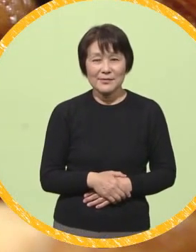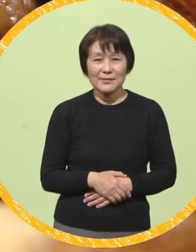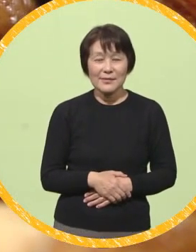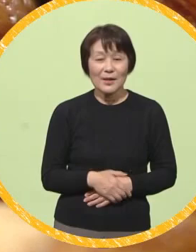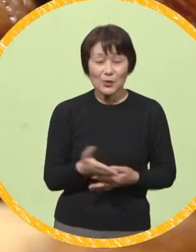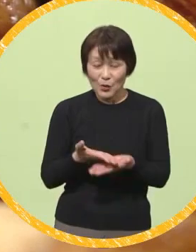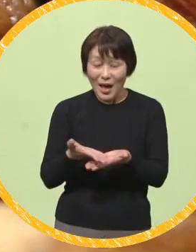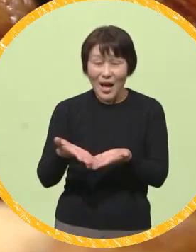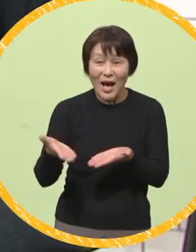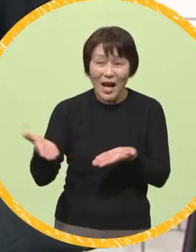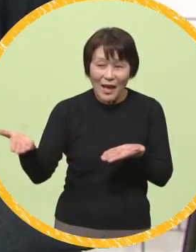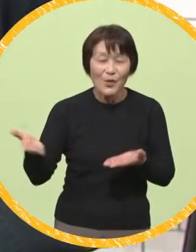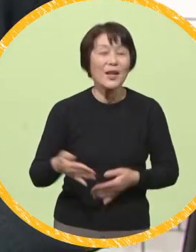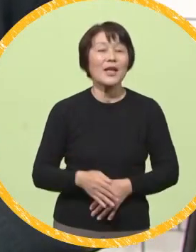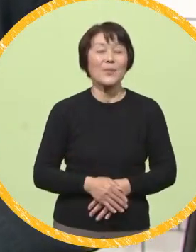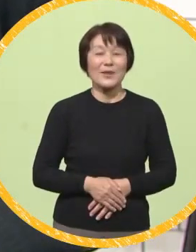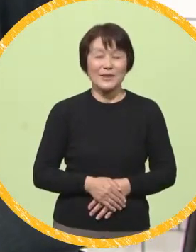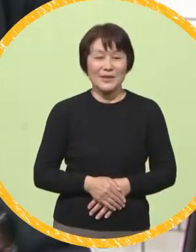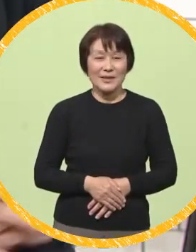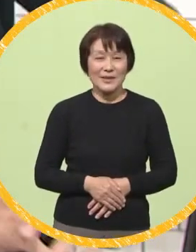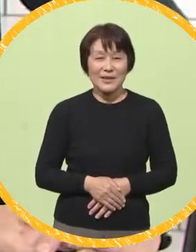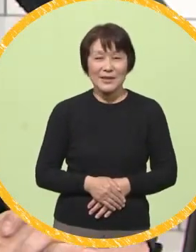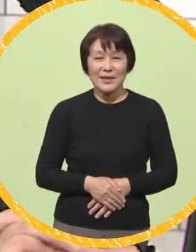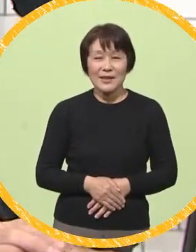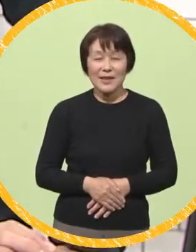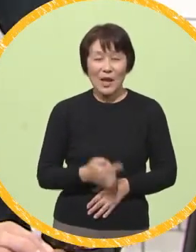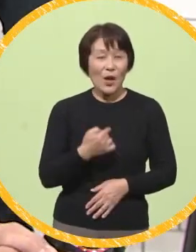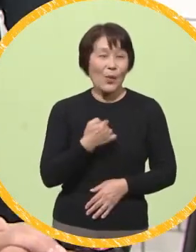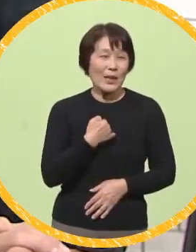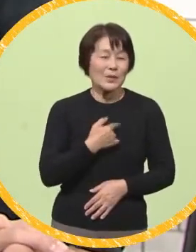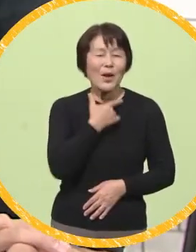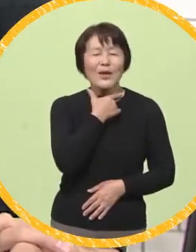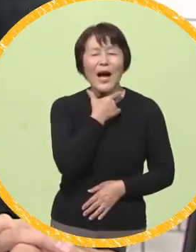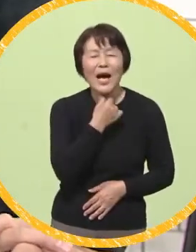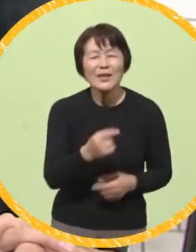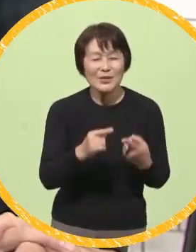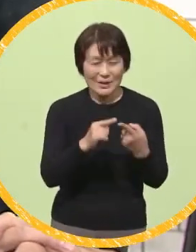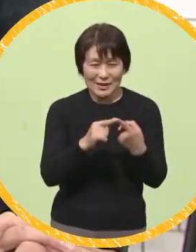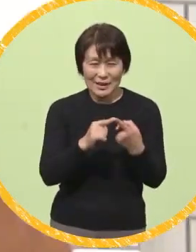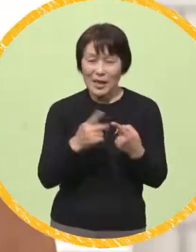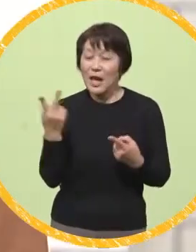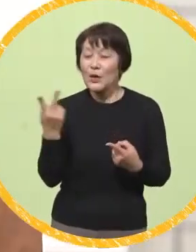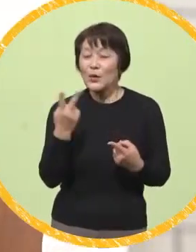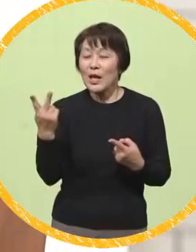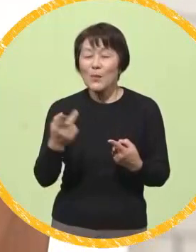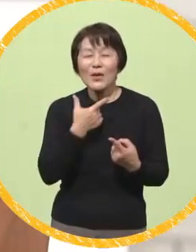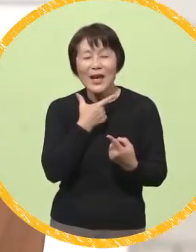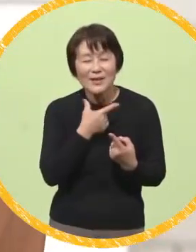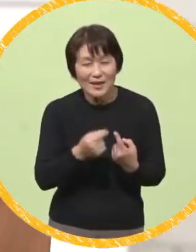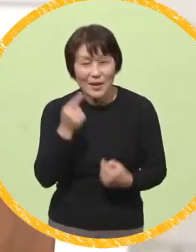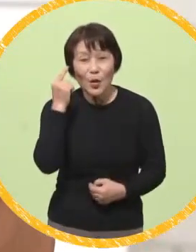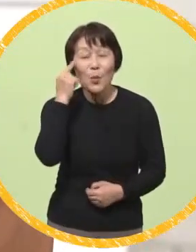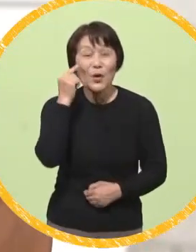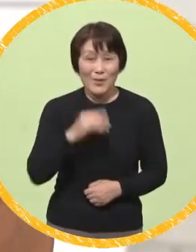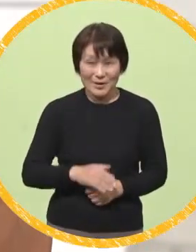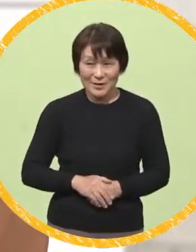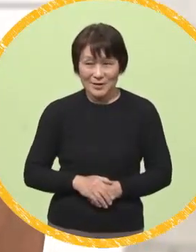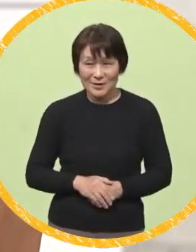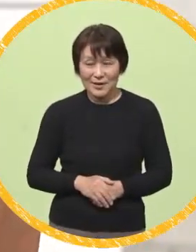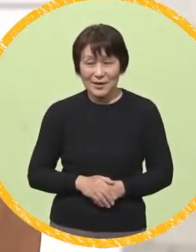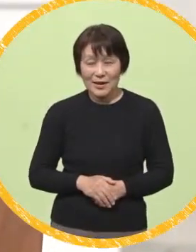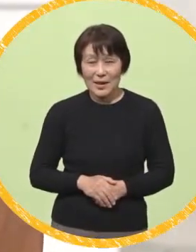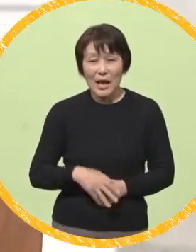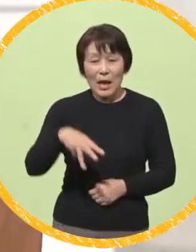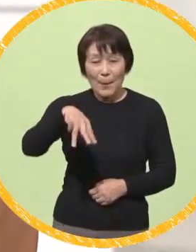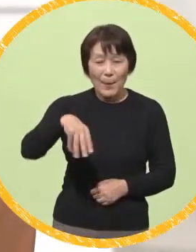っと並んでますけれども、ね、さあ続いてはですね、まあ、私も大好きですし、お二方も大好きだと思います、まあ、中にはですね、